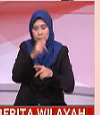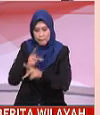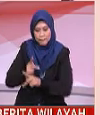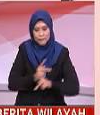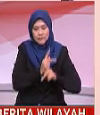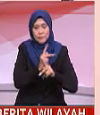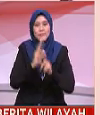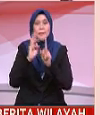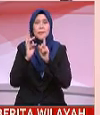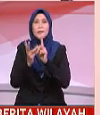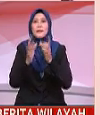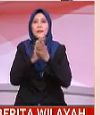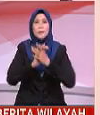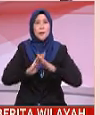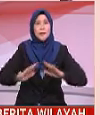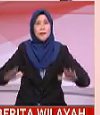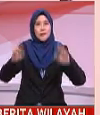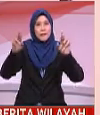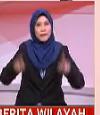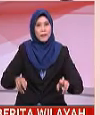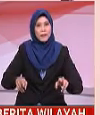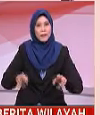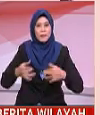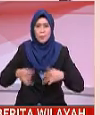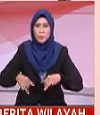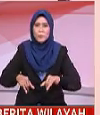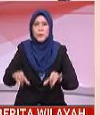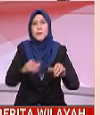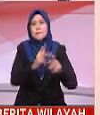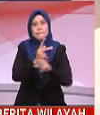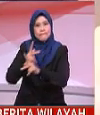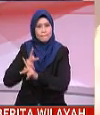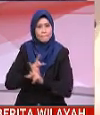dan keselamatan rakyat kita terus terpelihara.